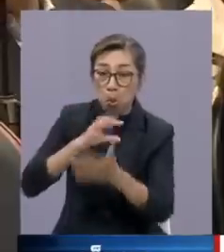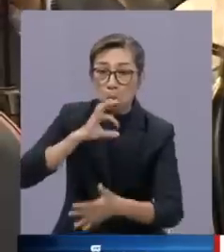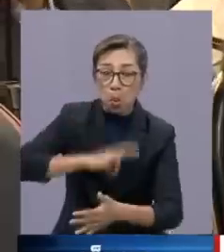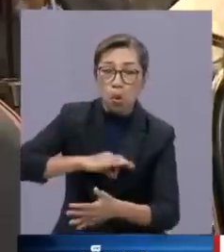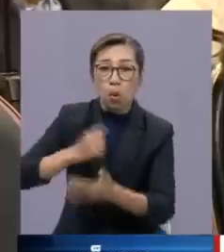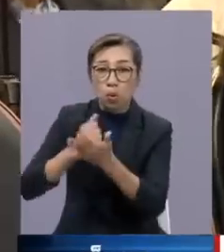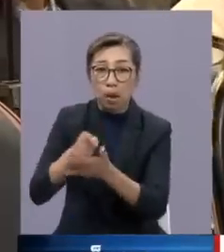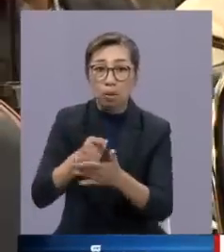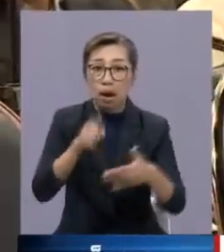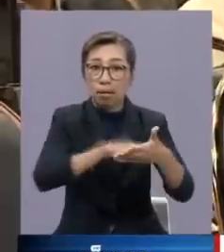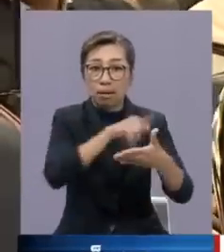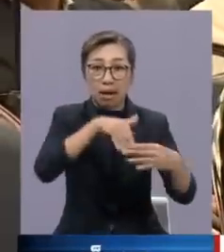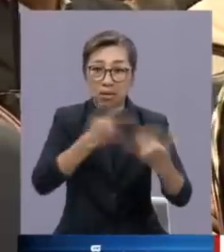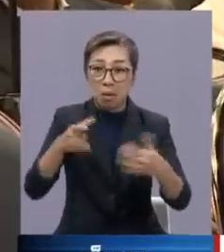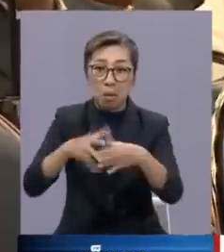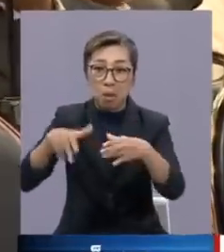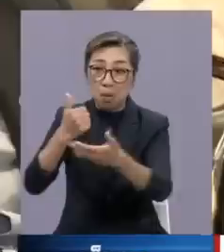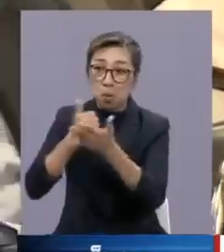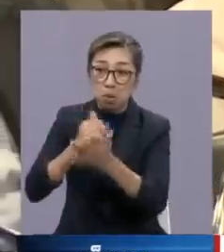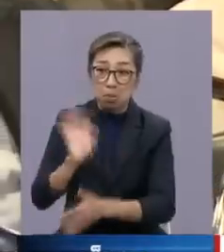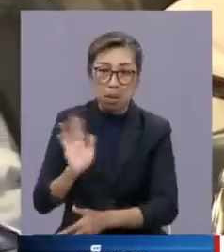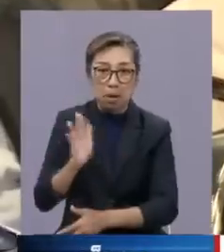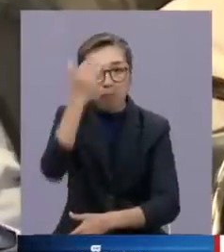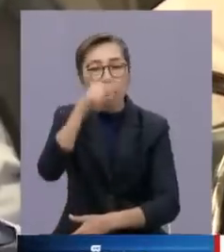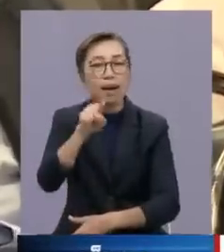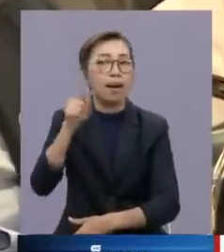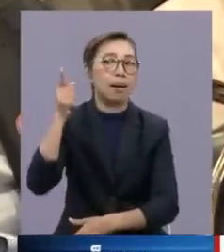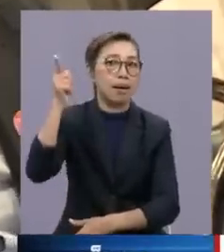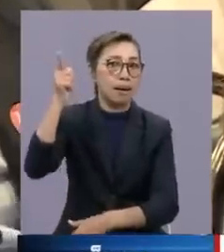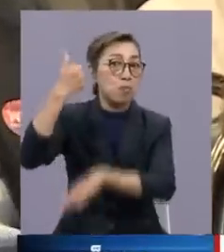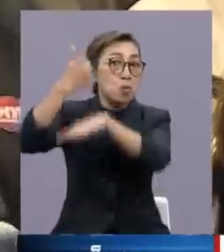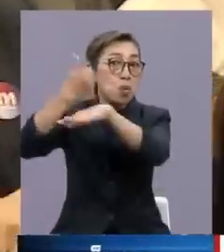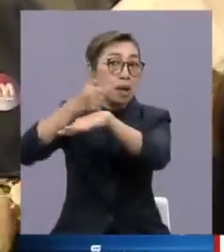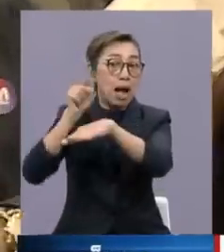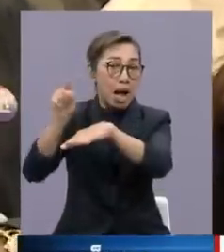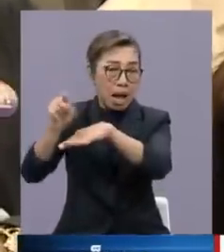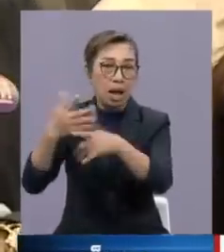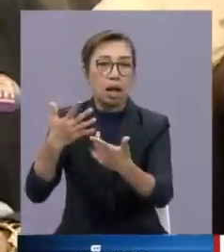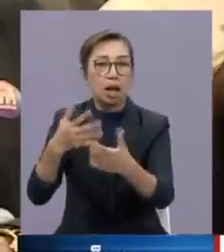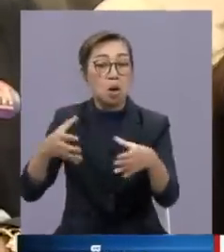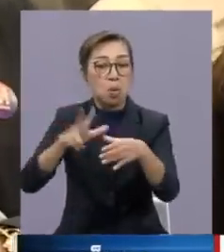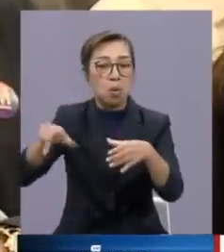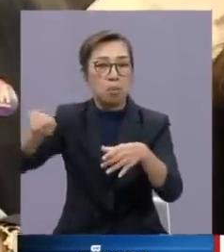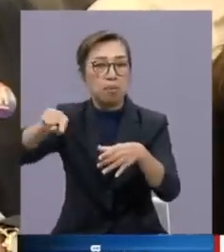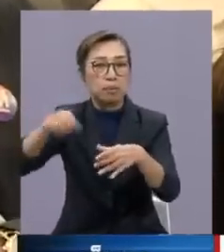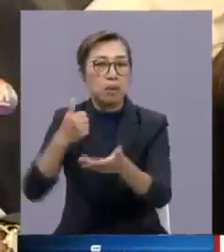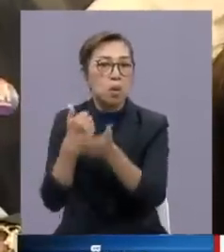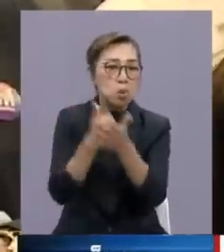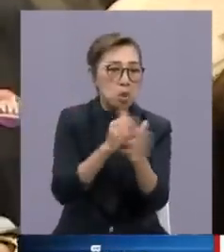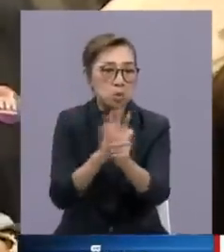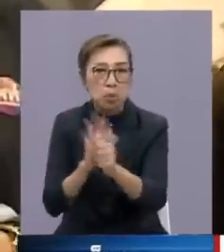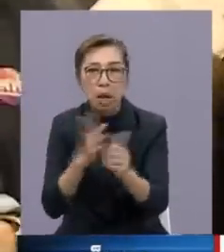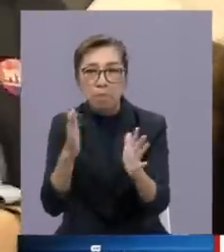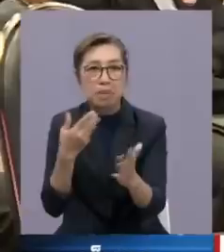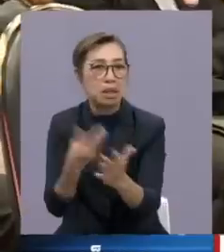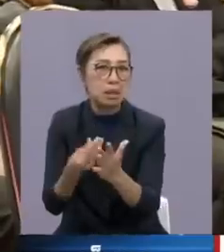ทำศึกเลือกตั้งครั้งนี้เพราะมีวงในบอกนายใหญ่และพรรคไม่ได้ส่งท่อน้ำเลี้ยงไม่ได้ช่วยดูแลเท่า